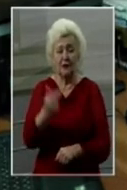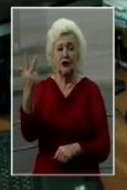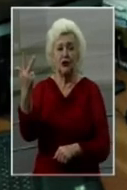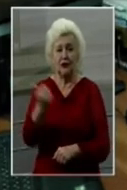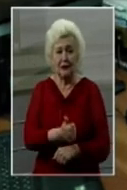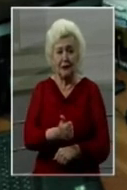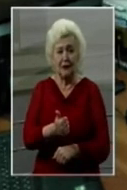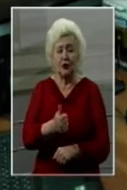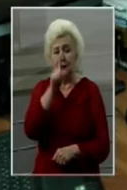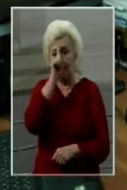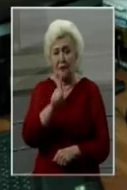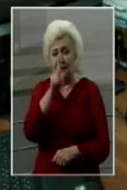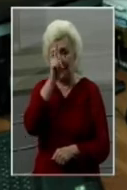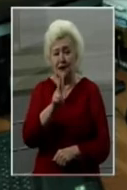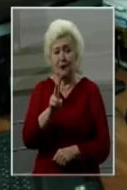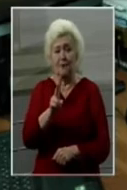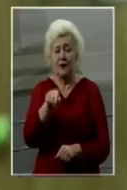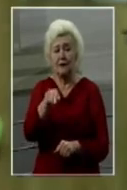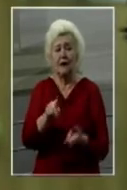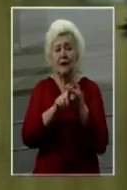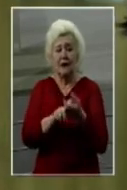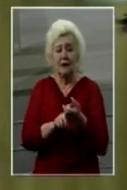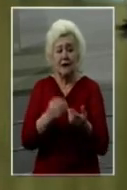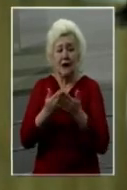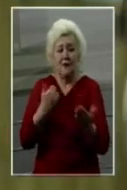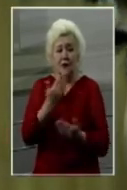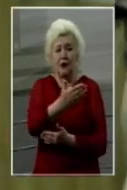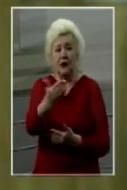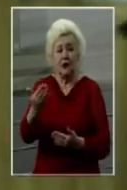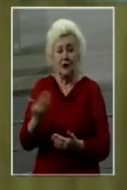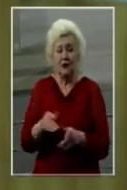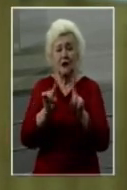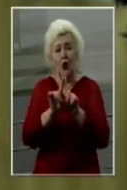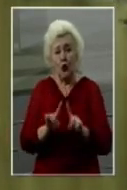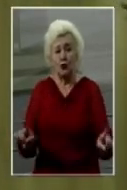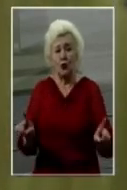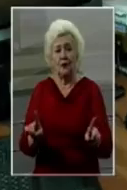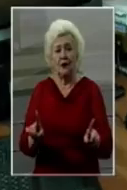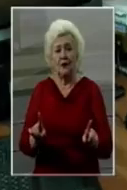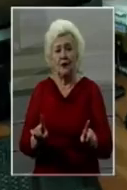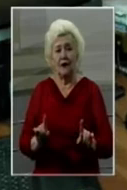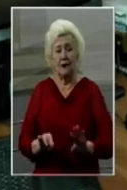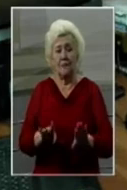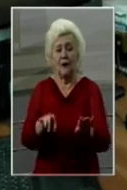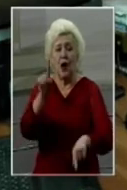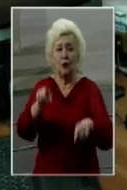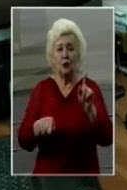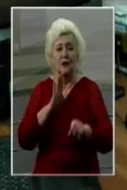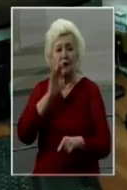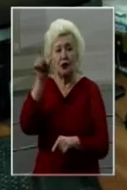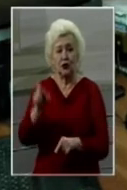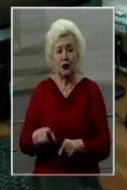тижні, місяць, 2, ну, це залежить від її особливих потреб. Будь-яка жінка має